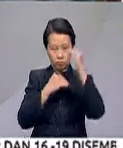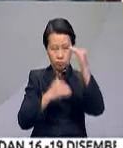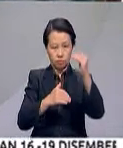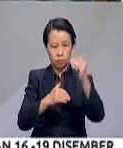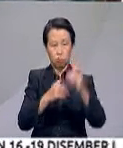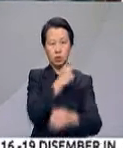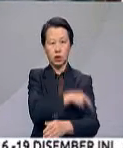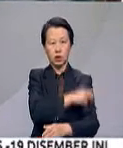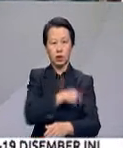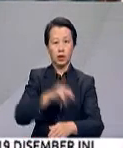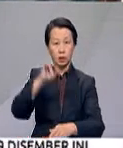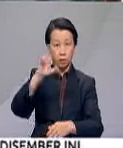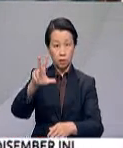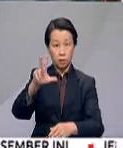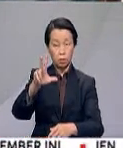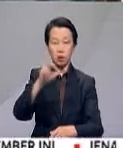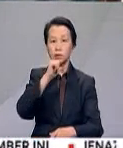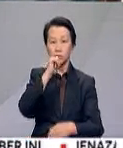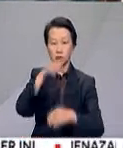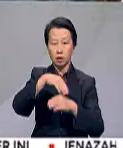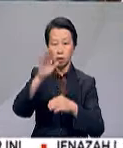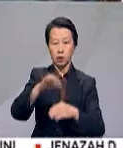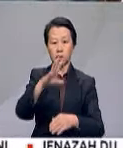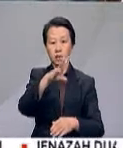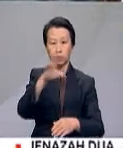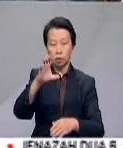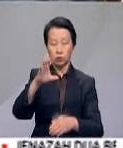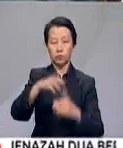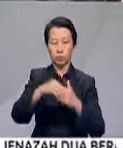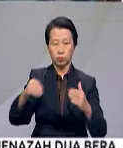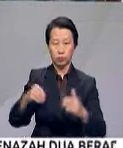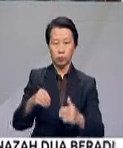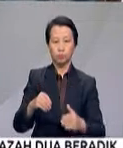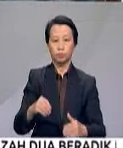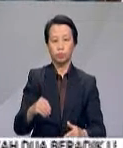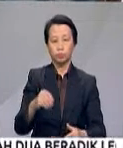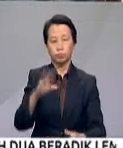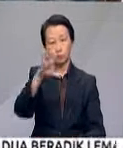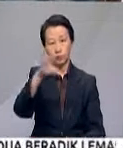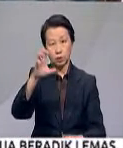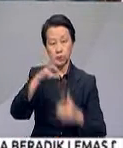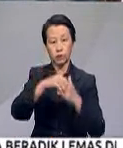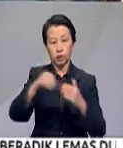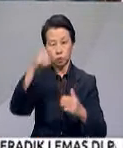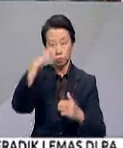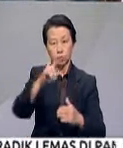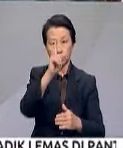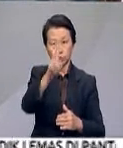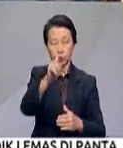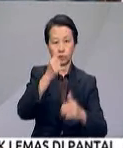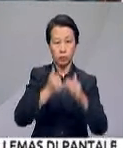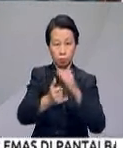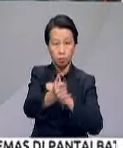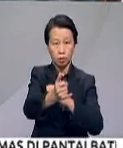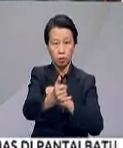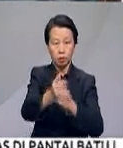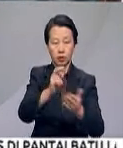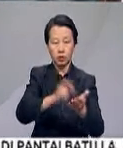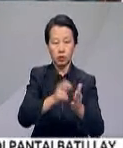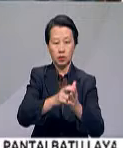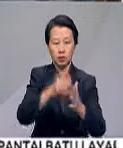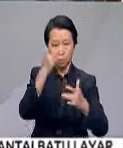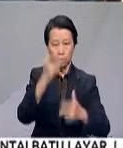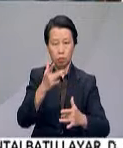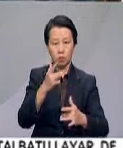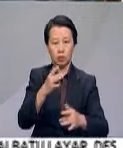pesakit kelas 3 pula adalah tidak melebihi RM500, cap pada RM500 bagi setiap kemasukan as an inpatient.